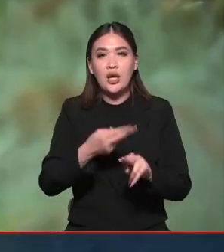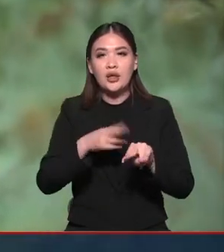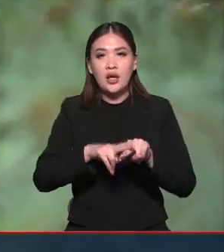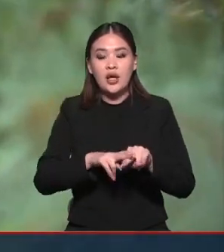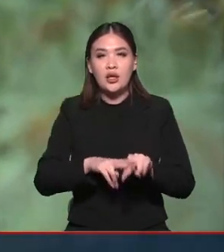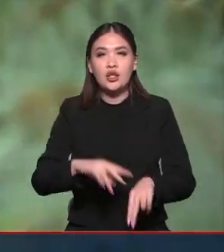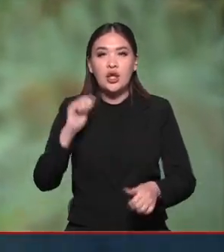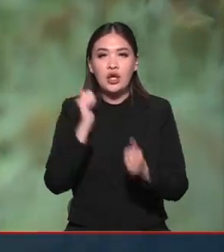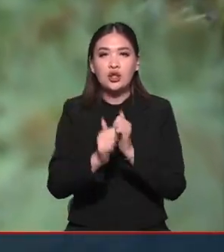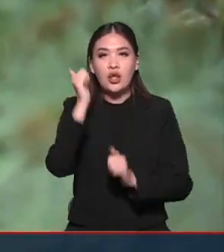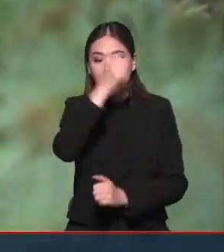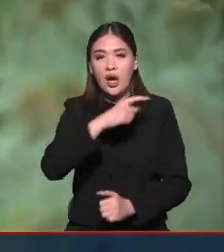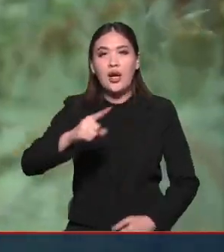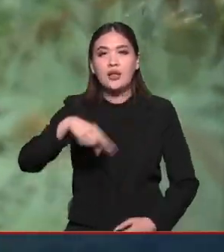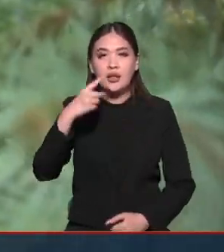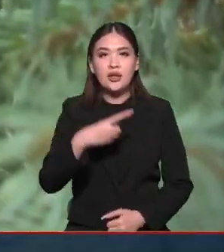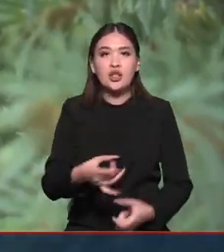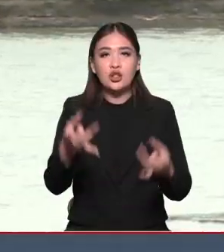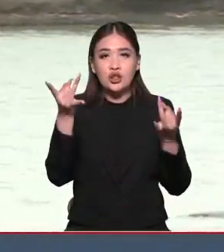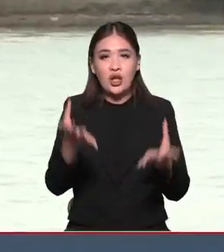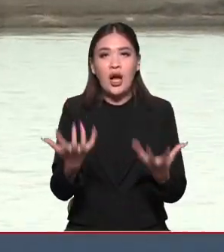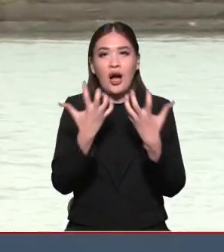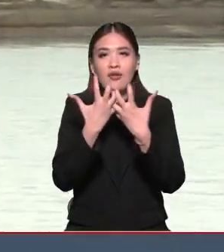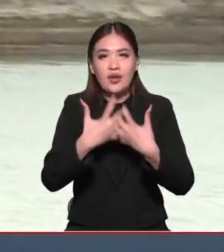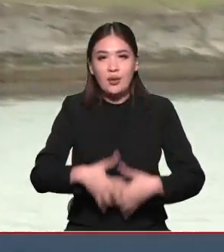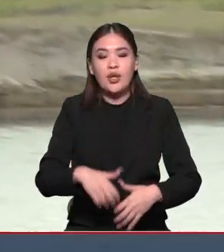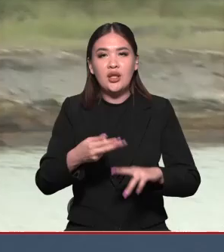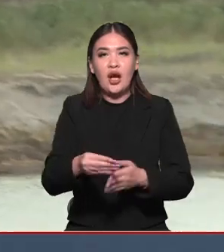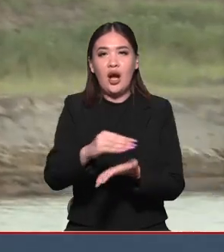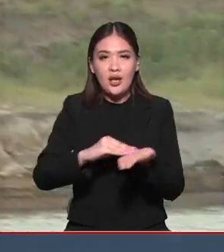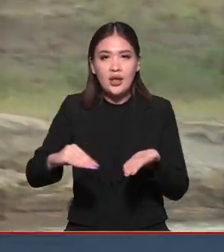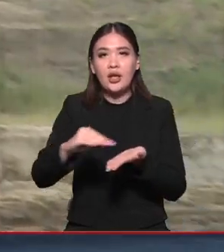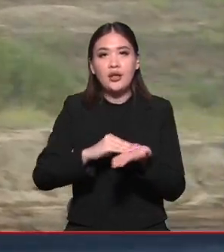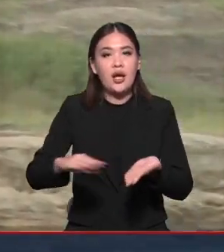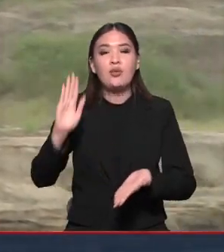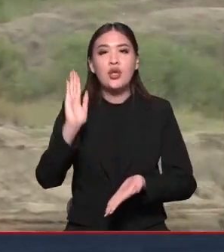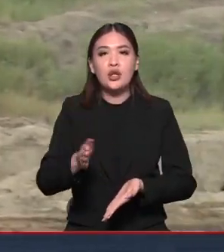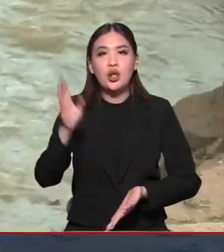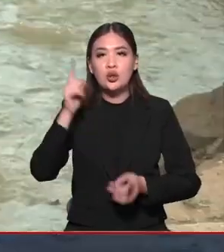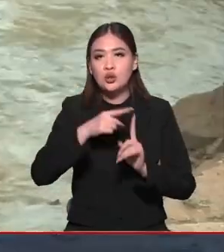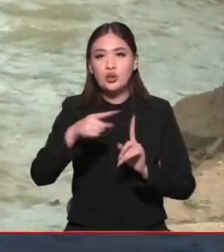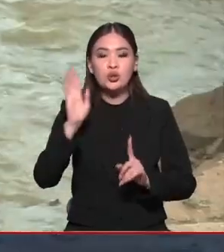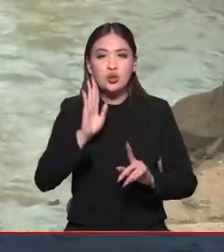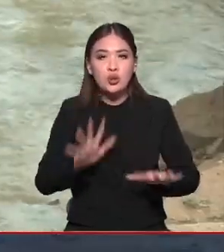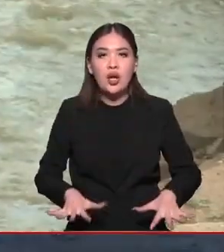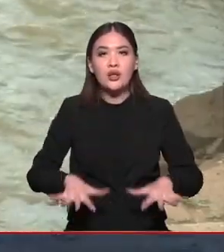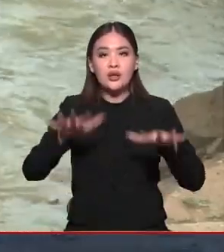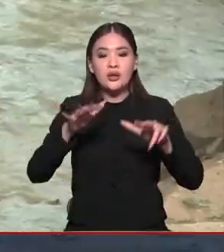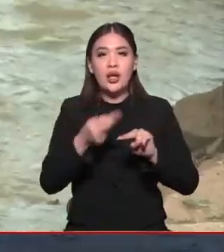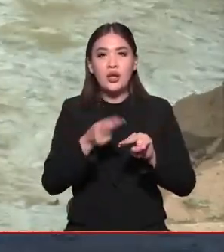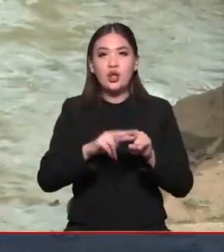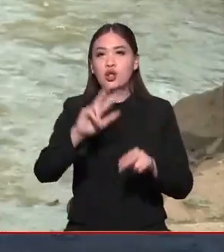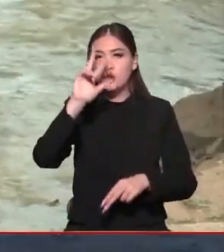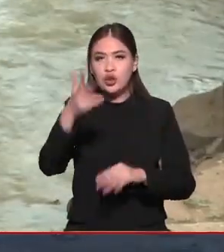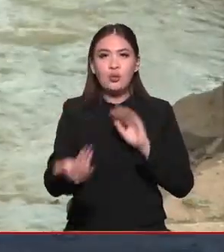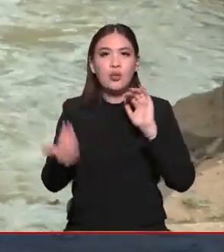Жылдағы айтылатын цифрлар жай просто автоматты түрде қайталанып тұрылады. Мысалы, биылғы су тасқыны кезінде, я болмаса осынан 3 жыл